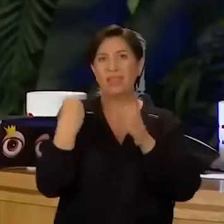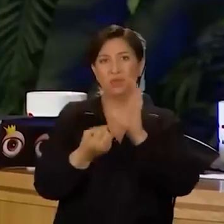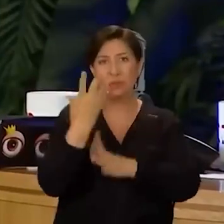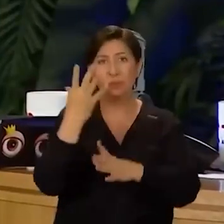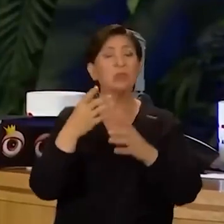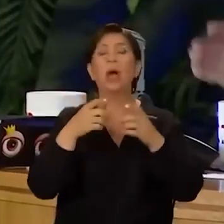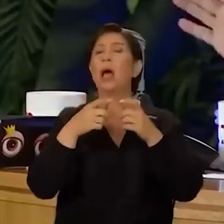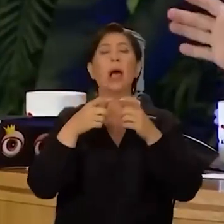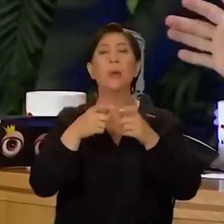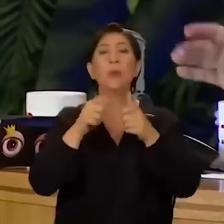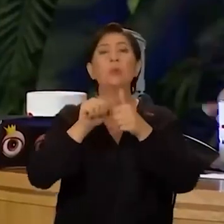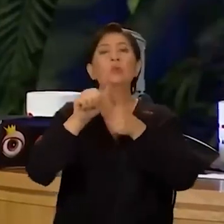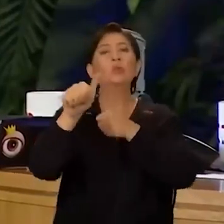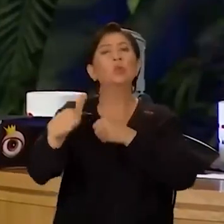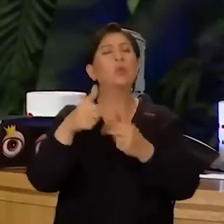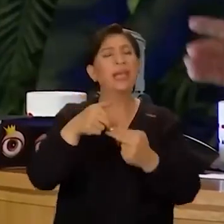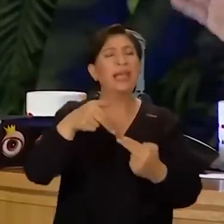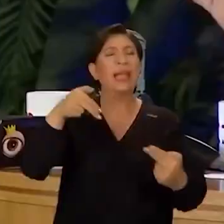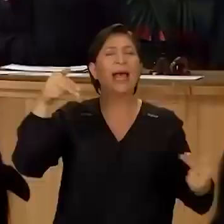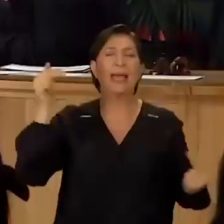albümünün adı uzun hikaye